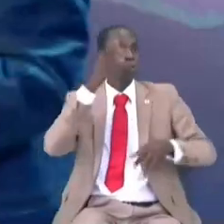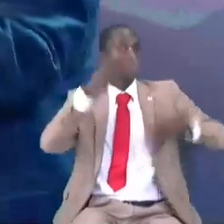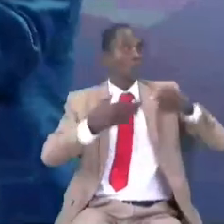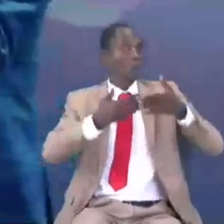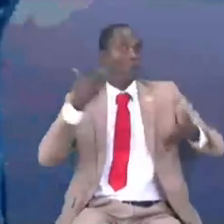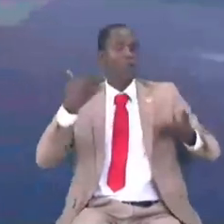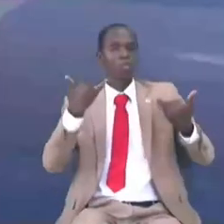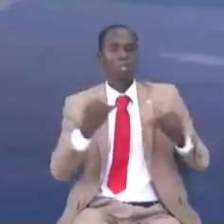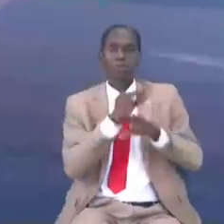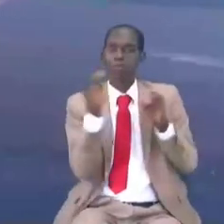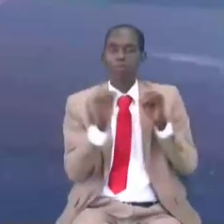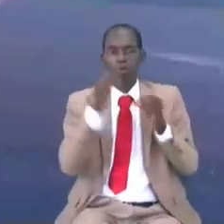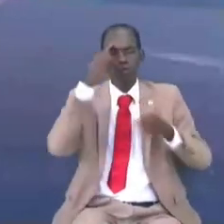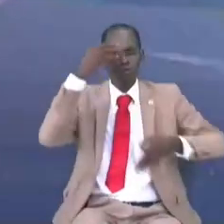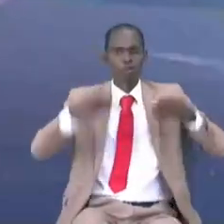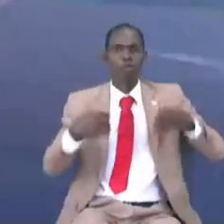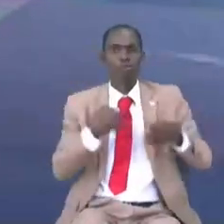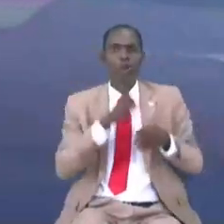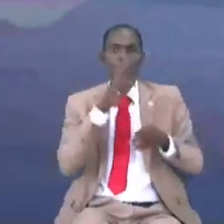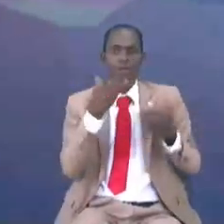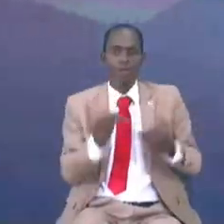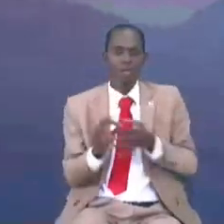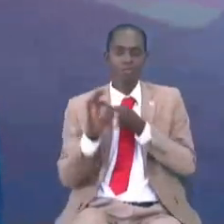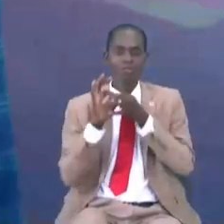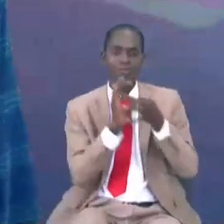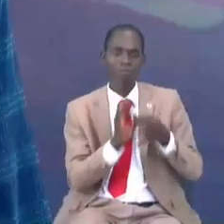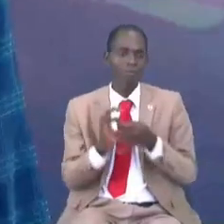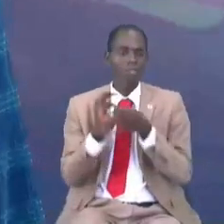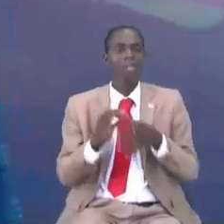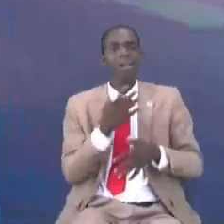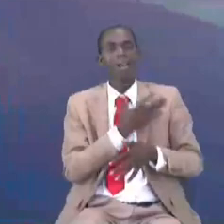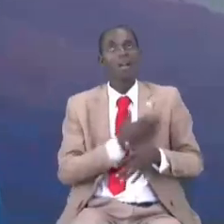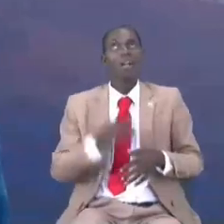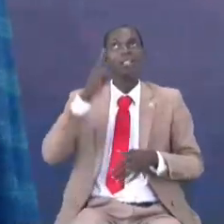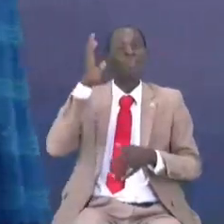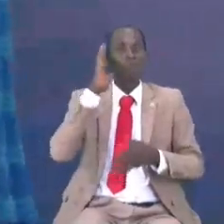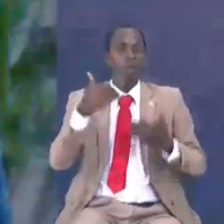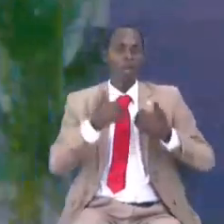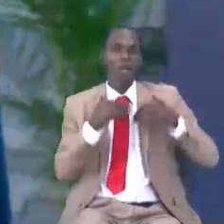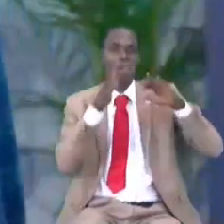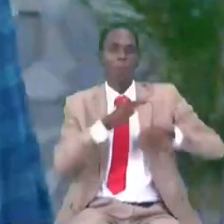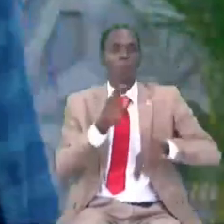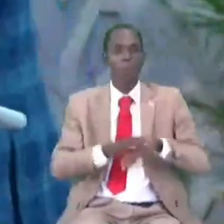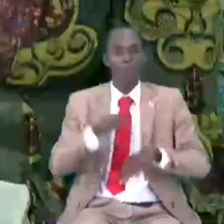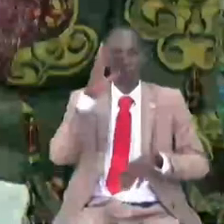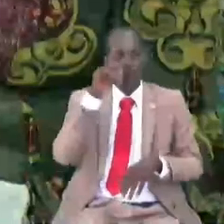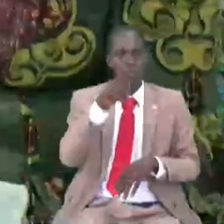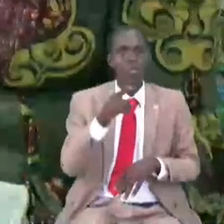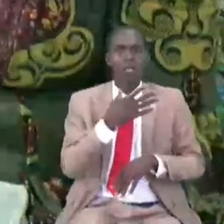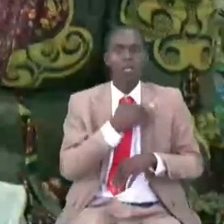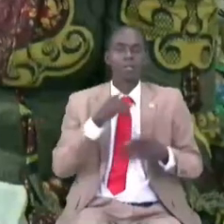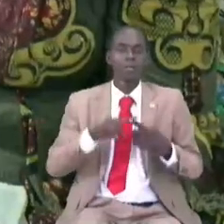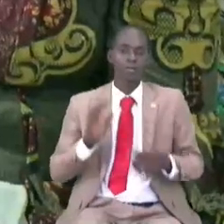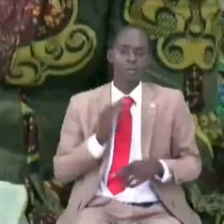maintenant en communion. Et il aura pitié de lui à notre Dieu qui ne se lasse pas de